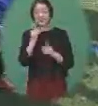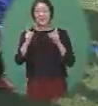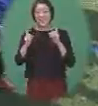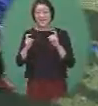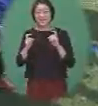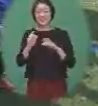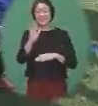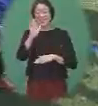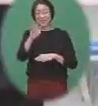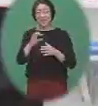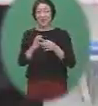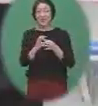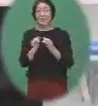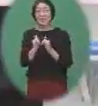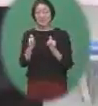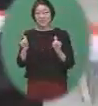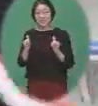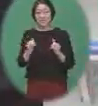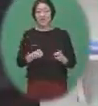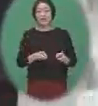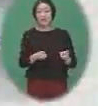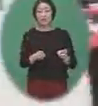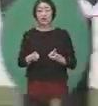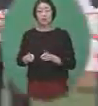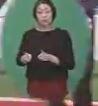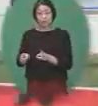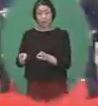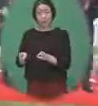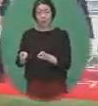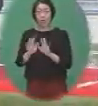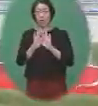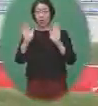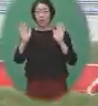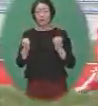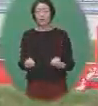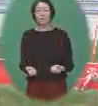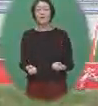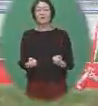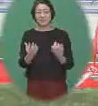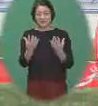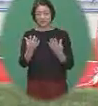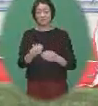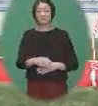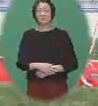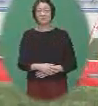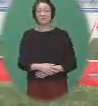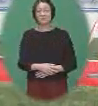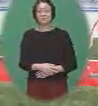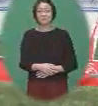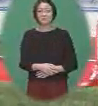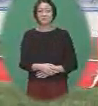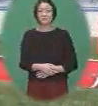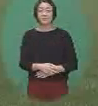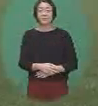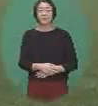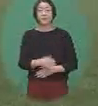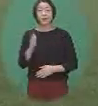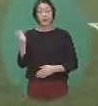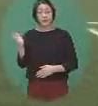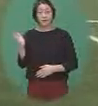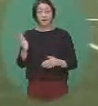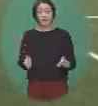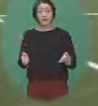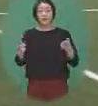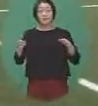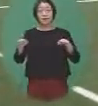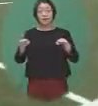した後、関係者がテープカットをしてオープンを祝いました。郡山市熱海